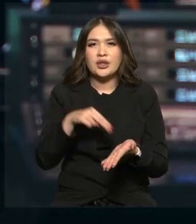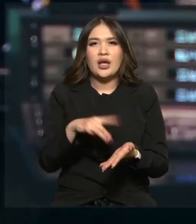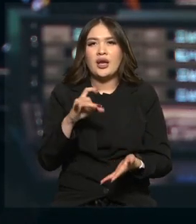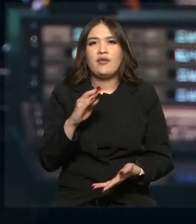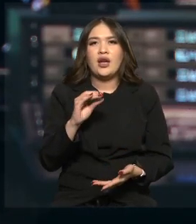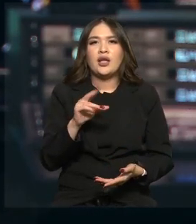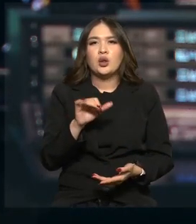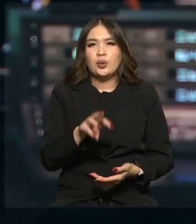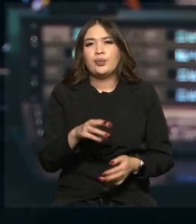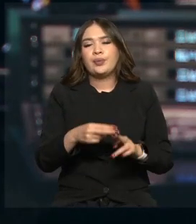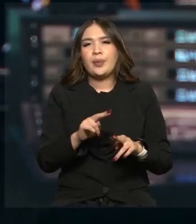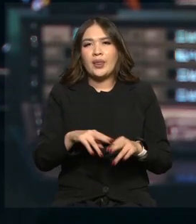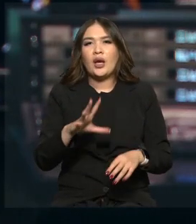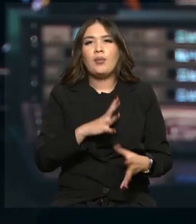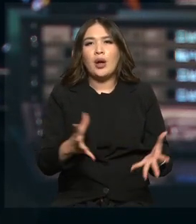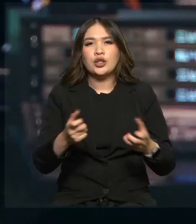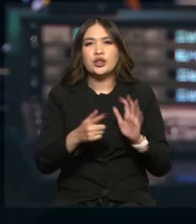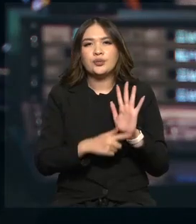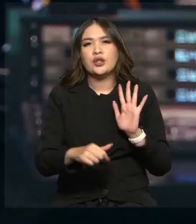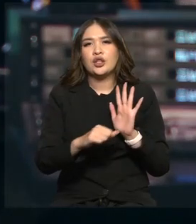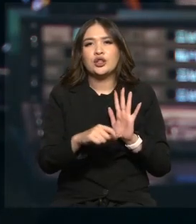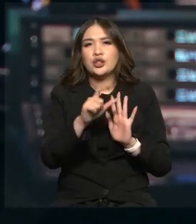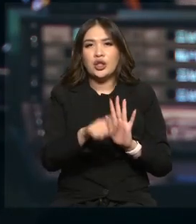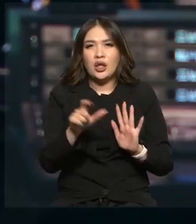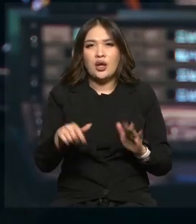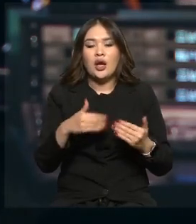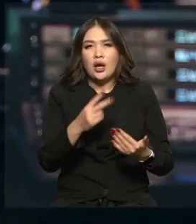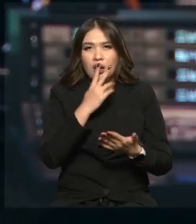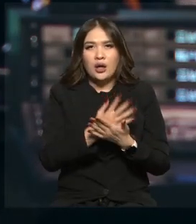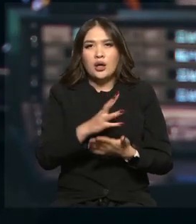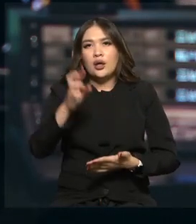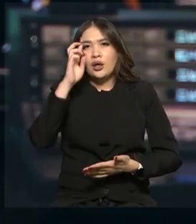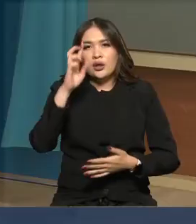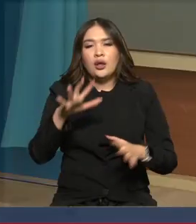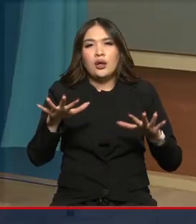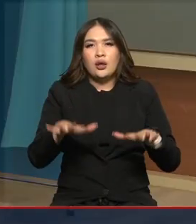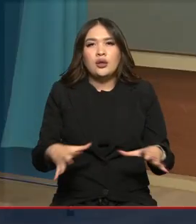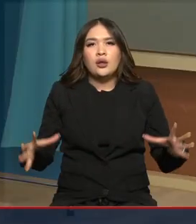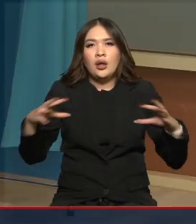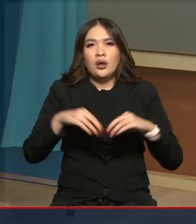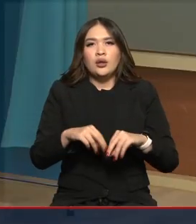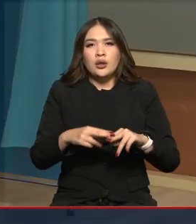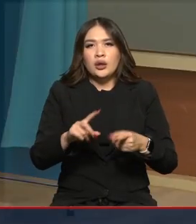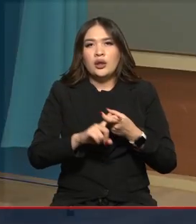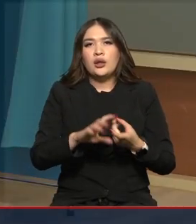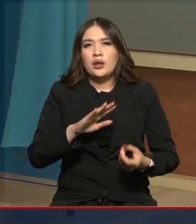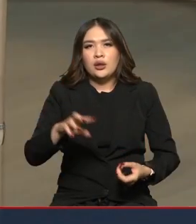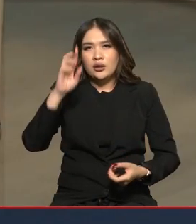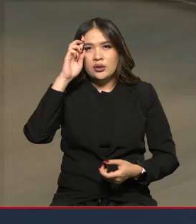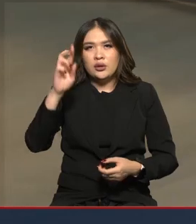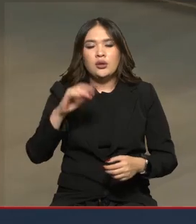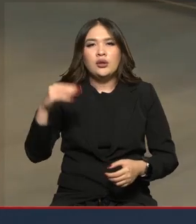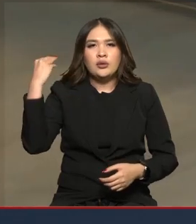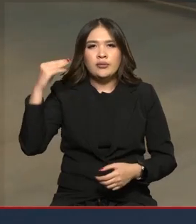референдуме аккредитацию получили 76 человек они представляют страны члены Содружества независимых государств организацию